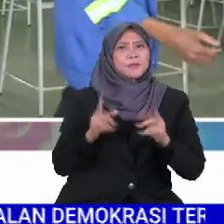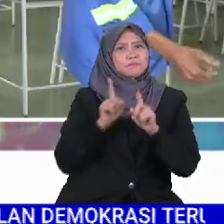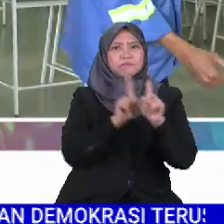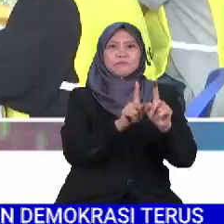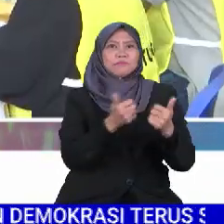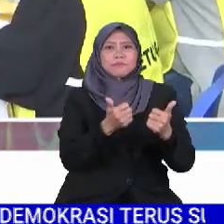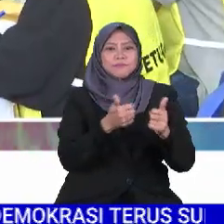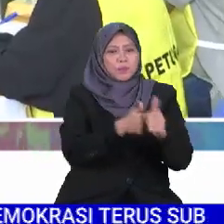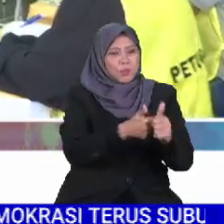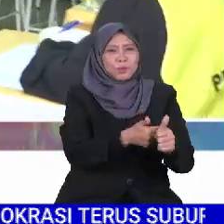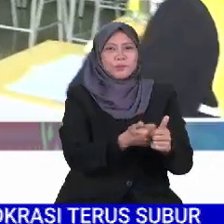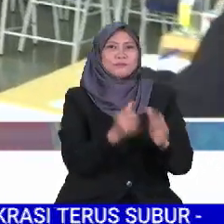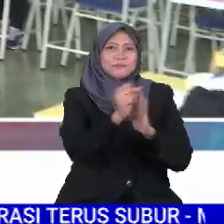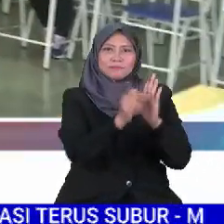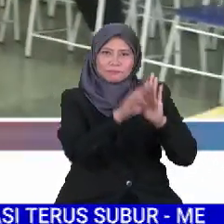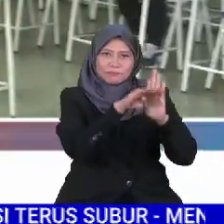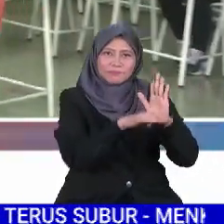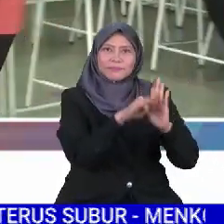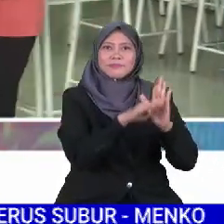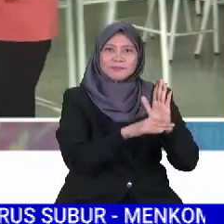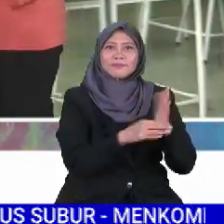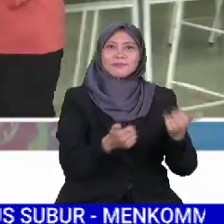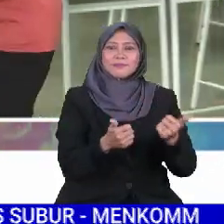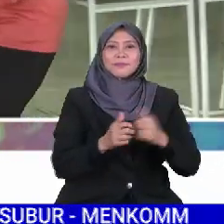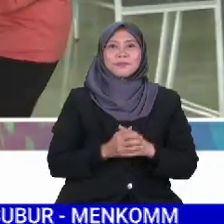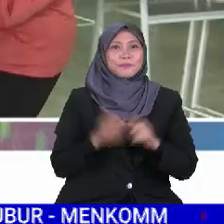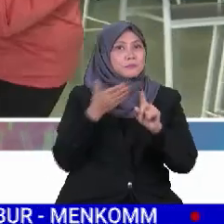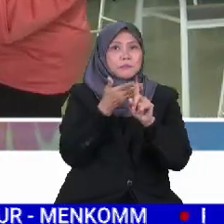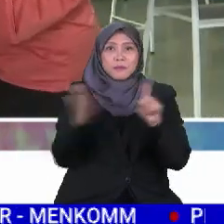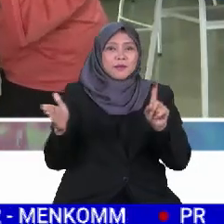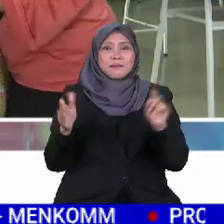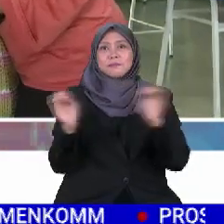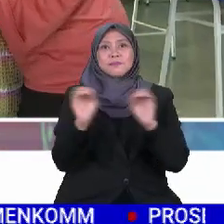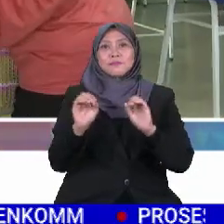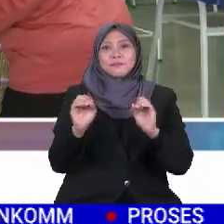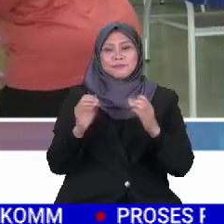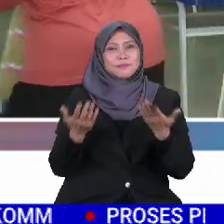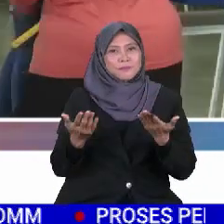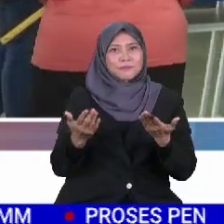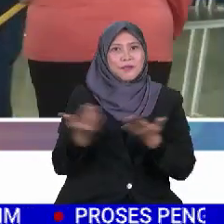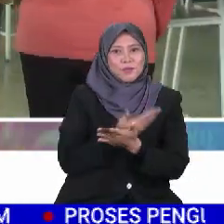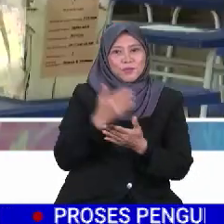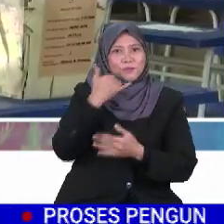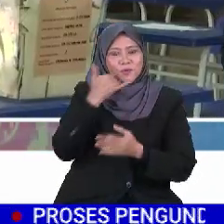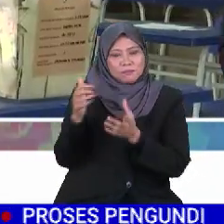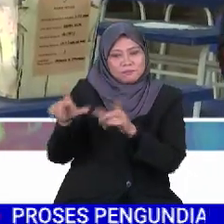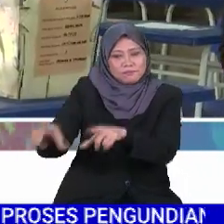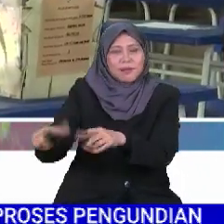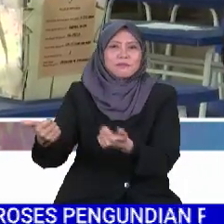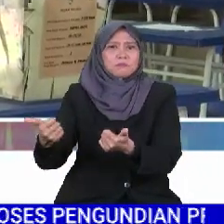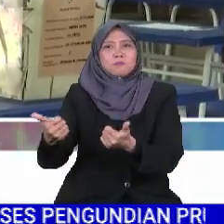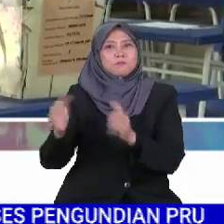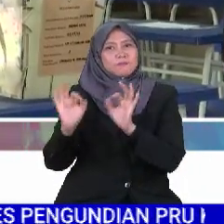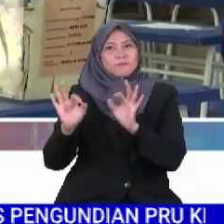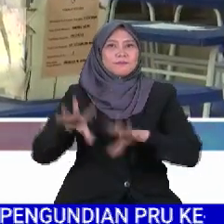dipatuhi oleh para pengundi di mana tiada sebarang ketidakpatuhan berlaku berkaitan prosedur baru itu dilakukan oleh